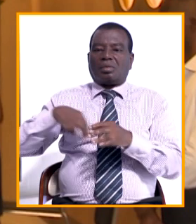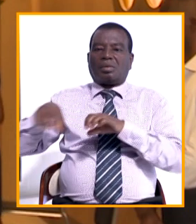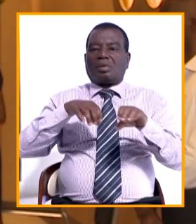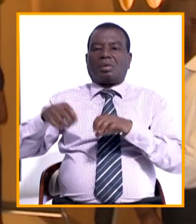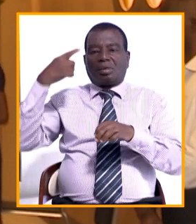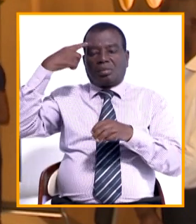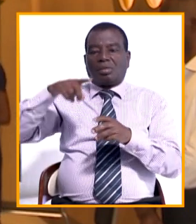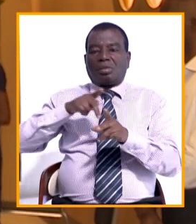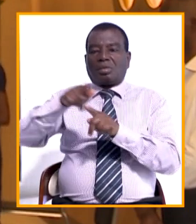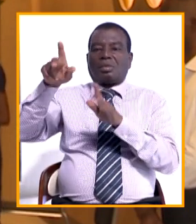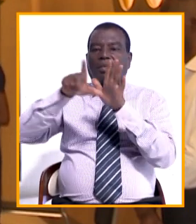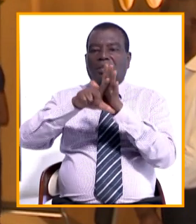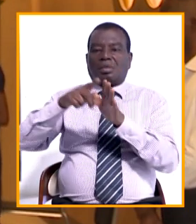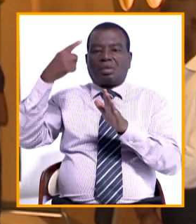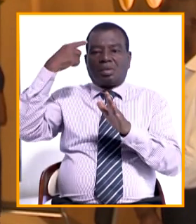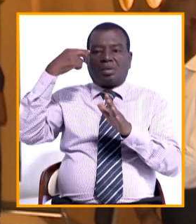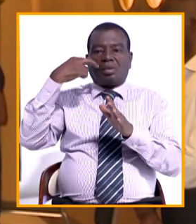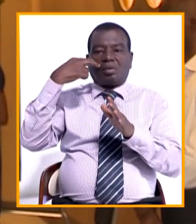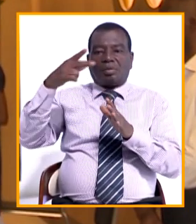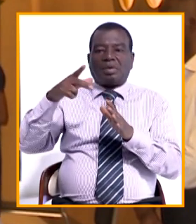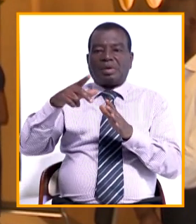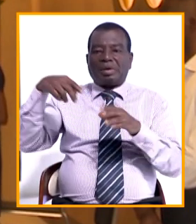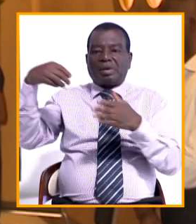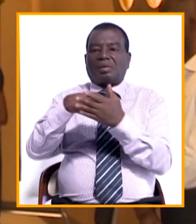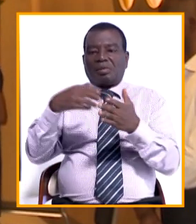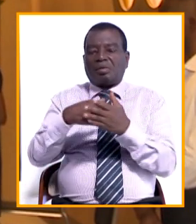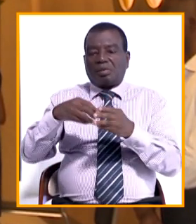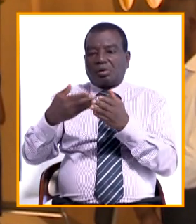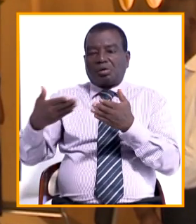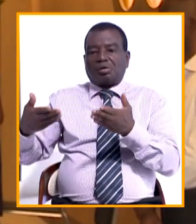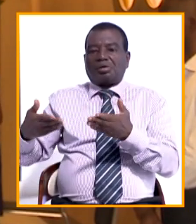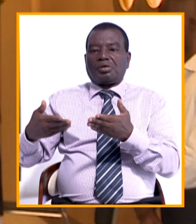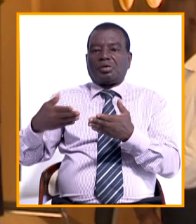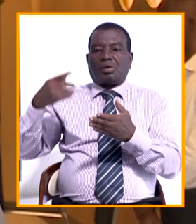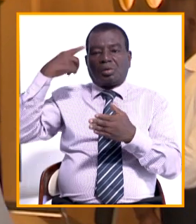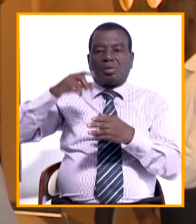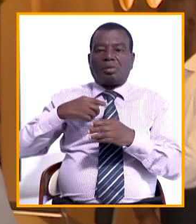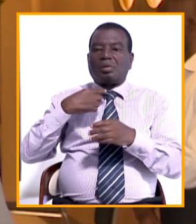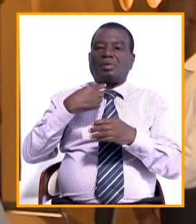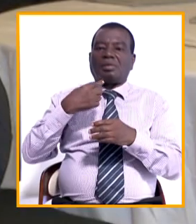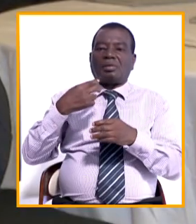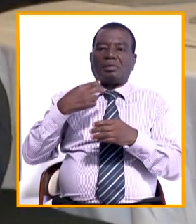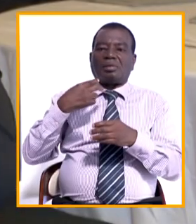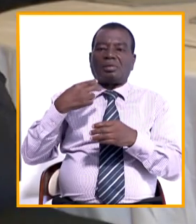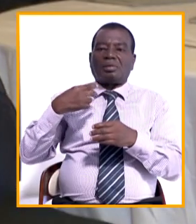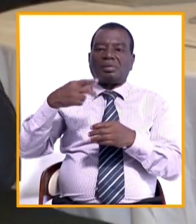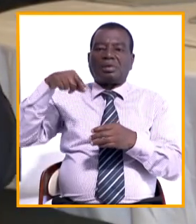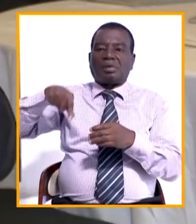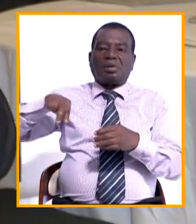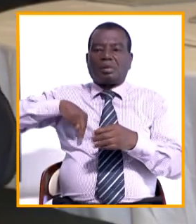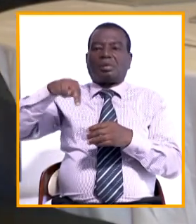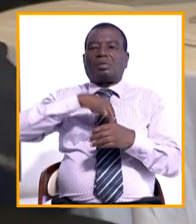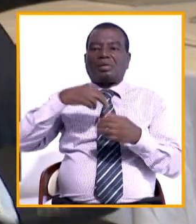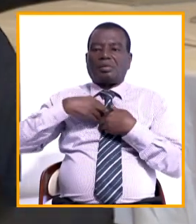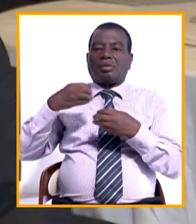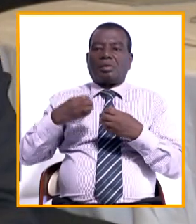des professionnels pour leur dire voilà la nouvelle mouture, voilà ce qui est prévu. Afin de nous assurer que nous avons, en tout cas le